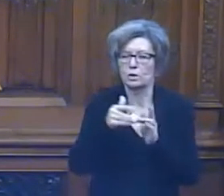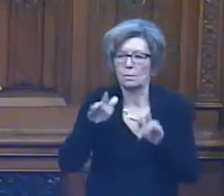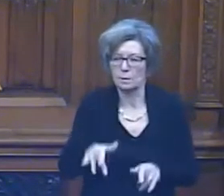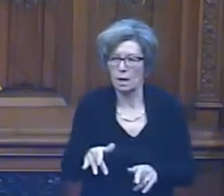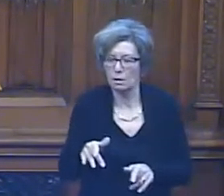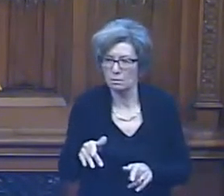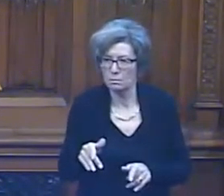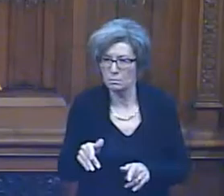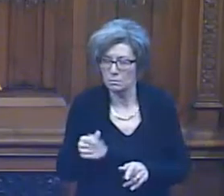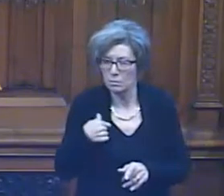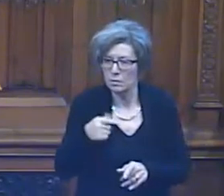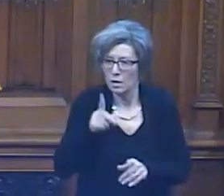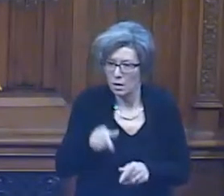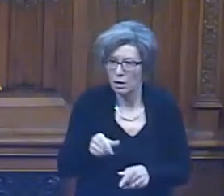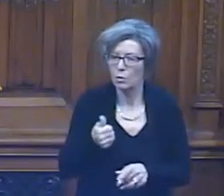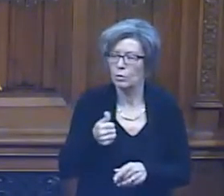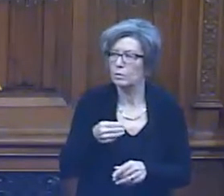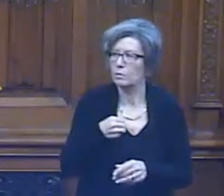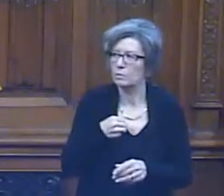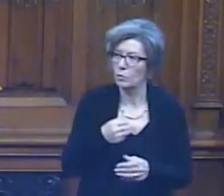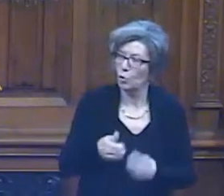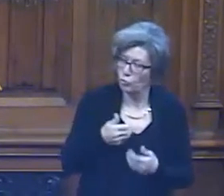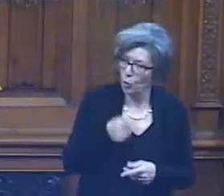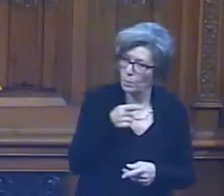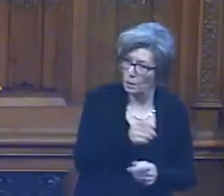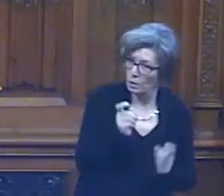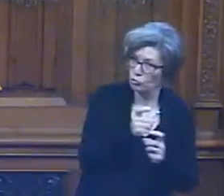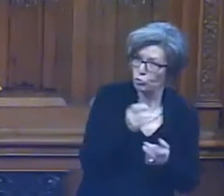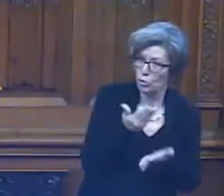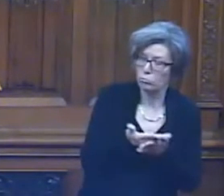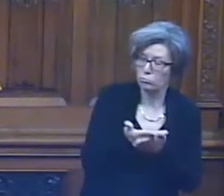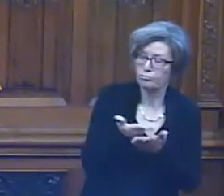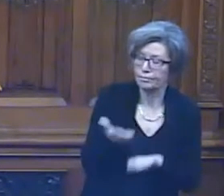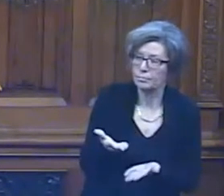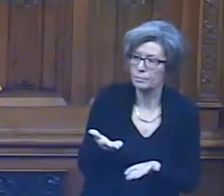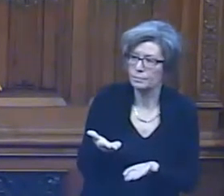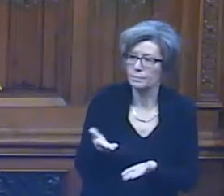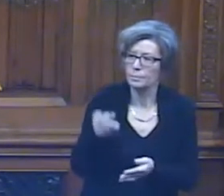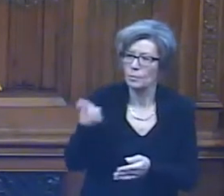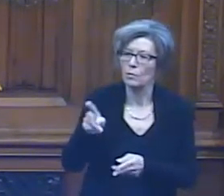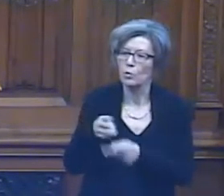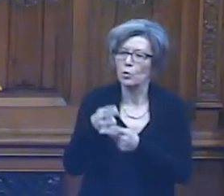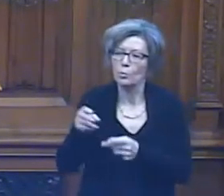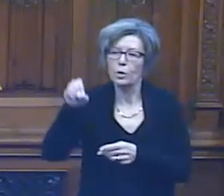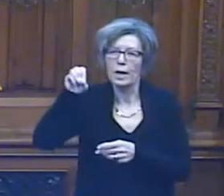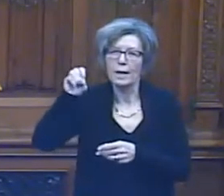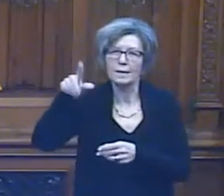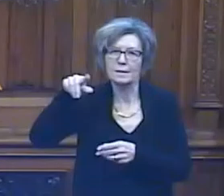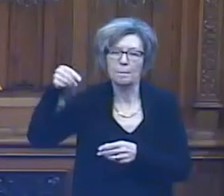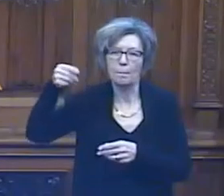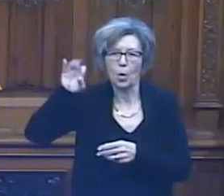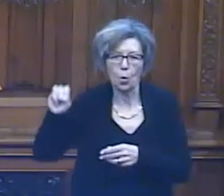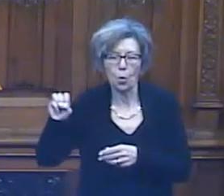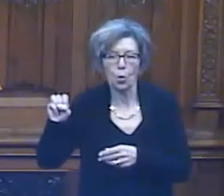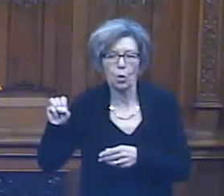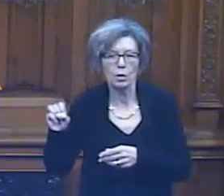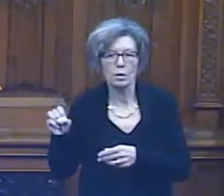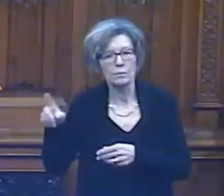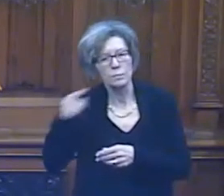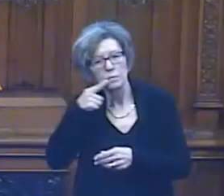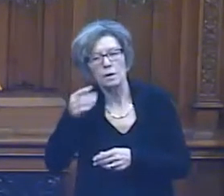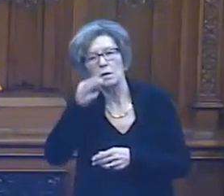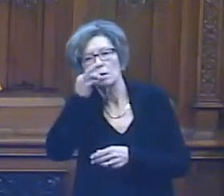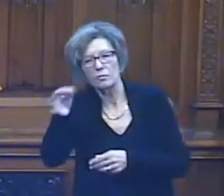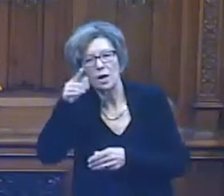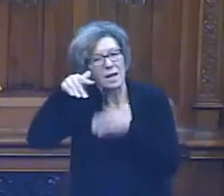und daraufhin habe ich auch hingewiesen und ich freue mich, dass die Diskussion aufgegriffen wurde von der Bundes-SPÖ, ich glaube, dass wir vor allem auf die